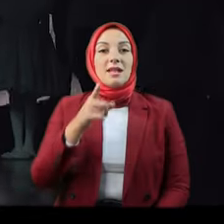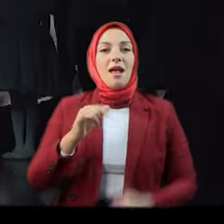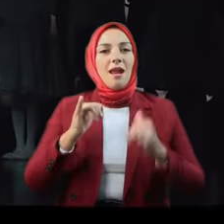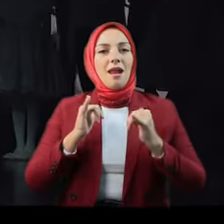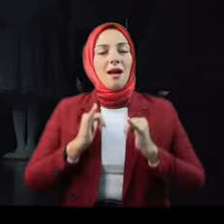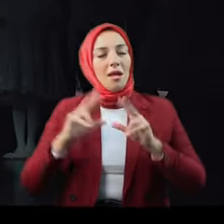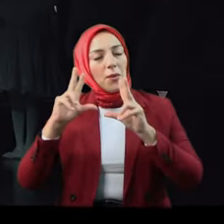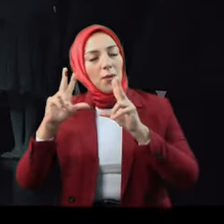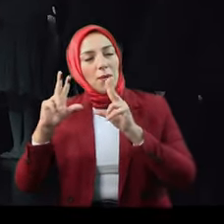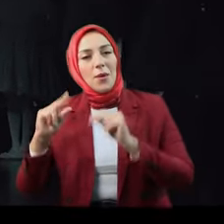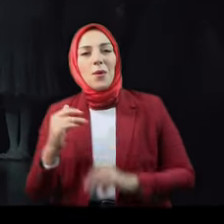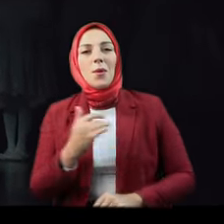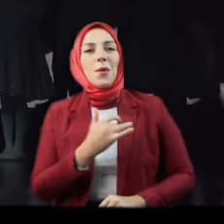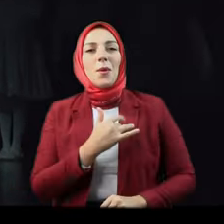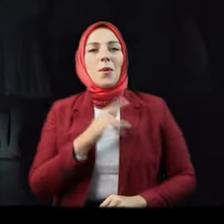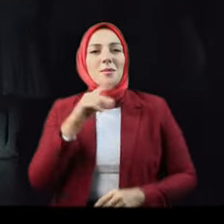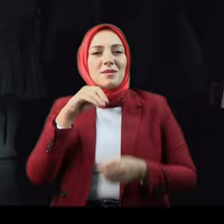Sen rahat uyu